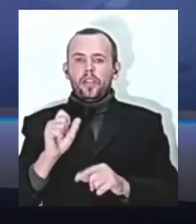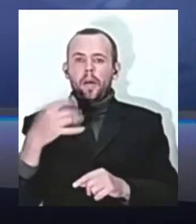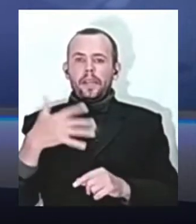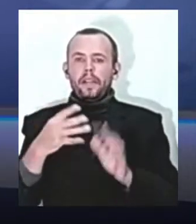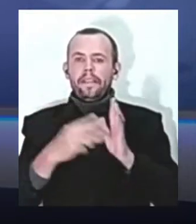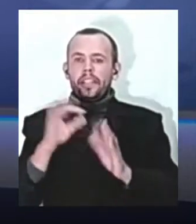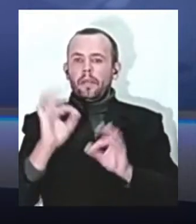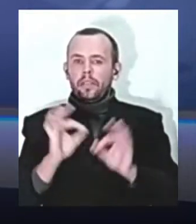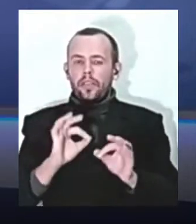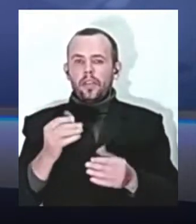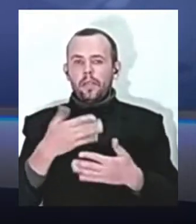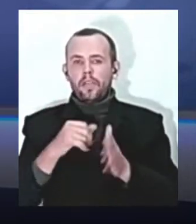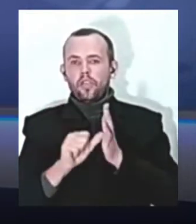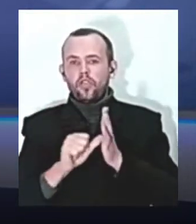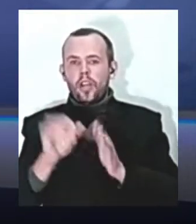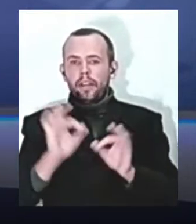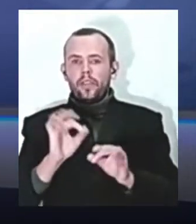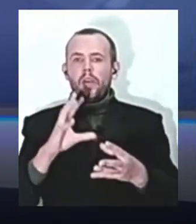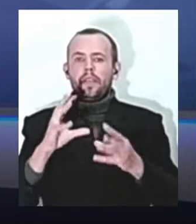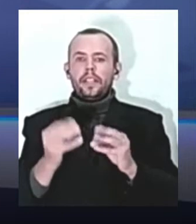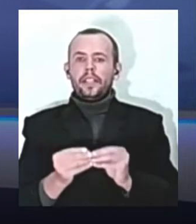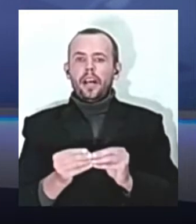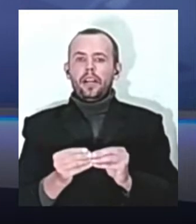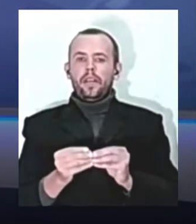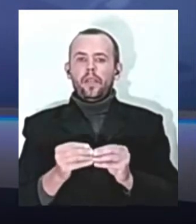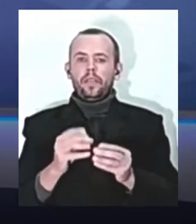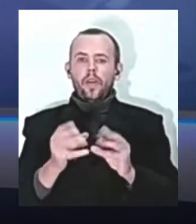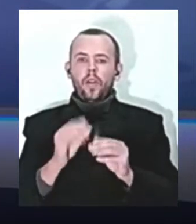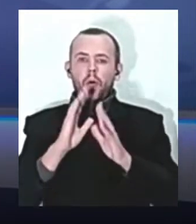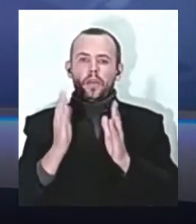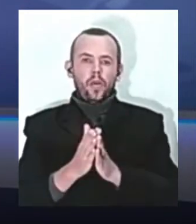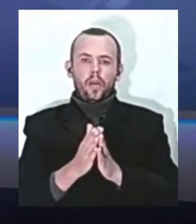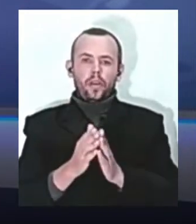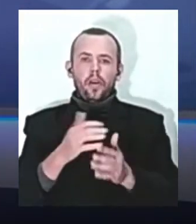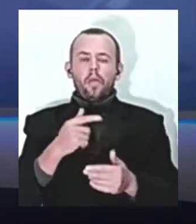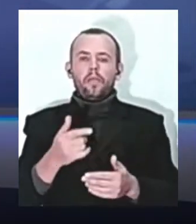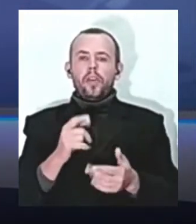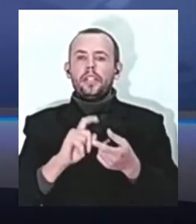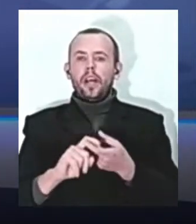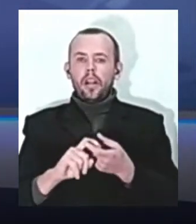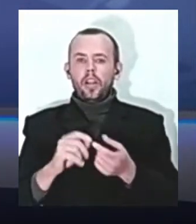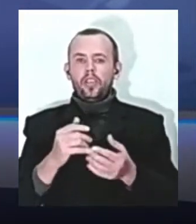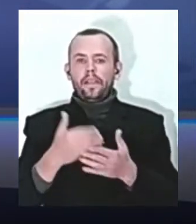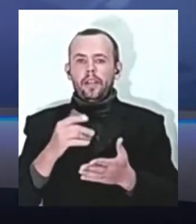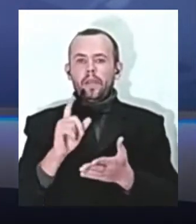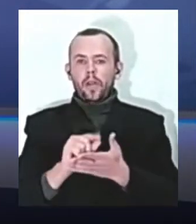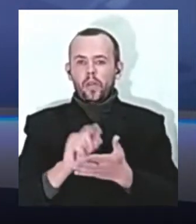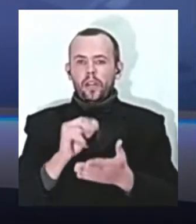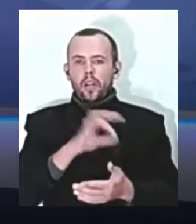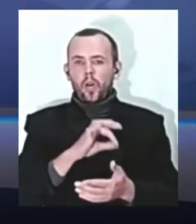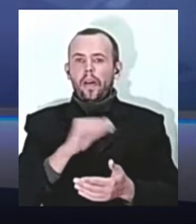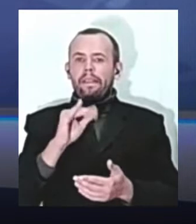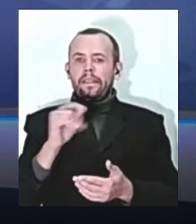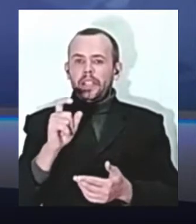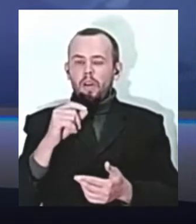на 60% загального обсягу надходжень, вони залежать від податку на доходи фізичних осіб. Податок на